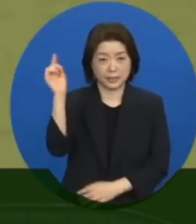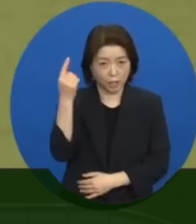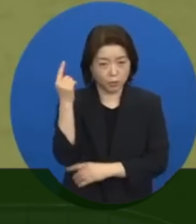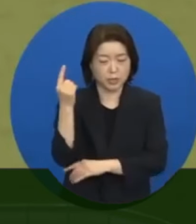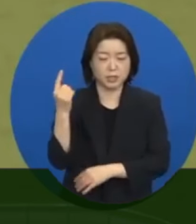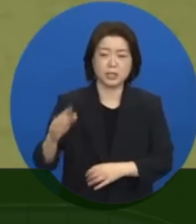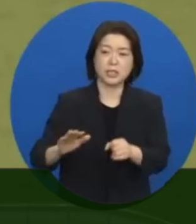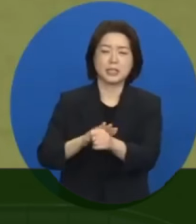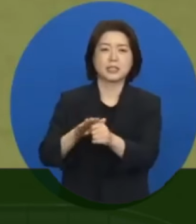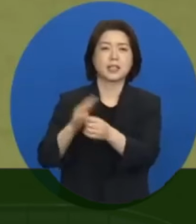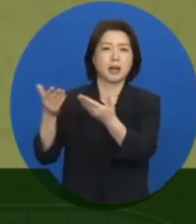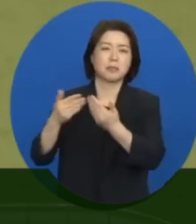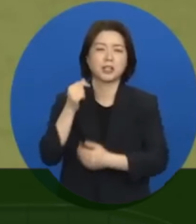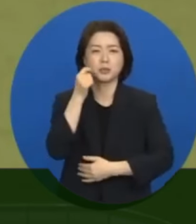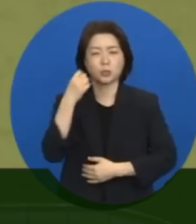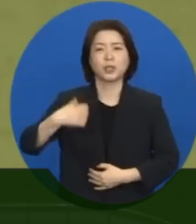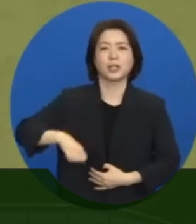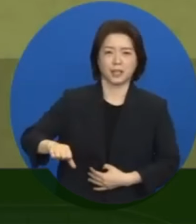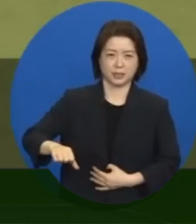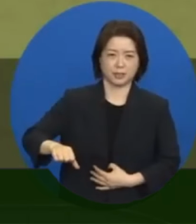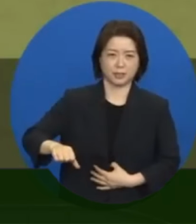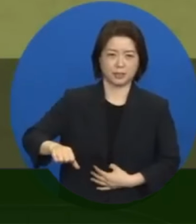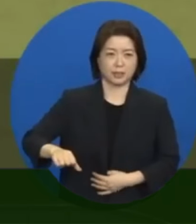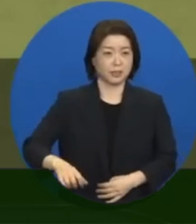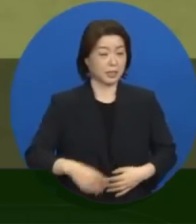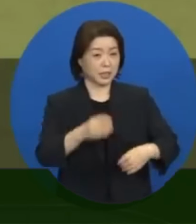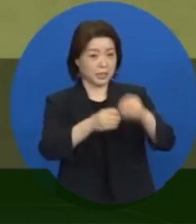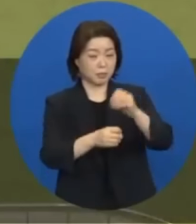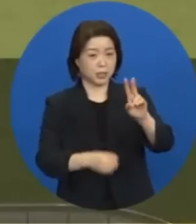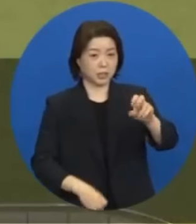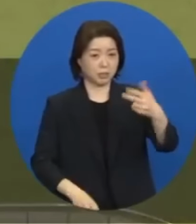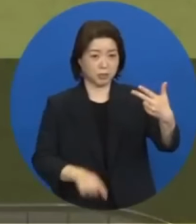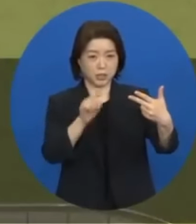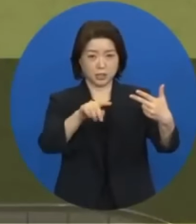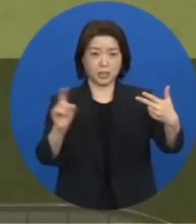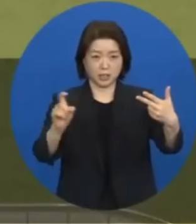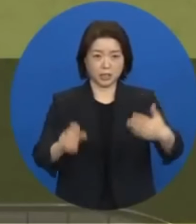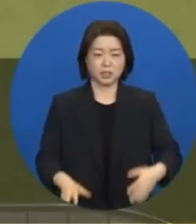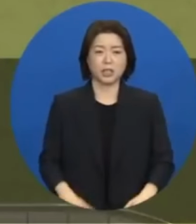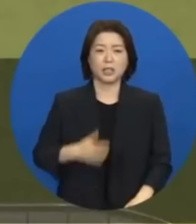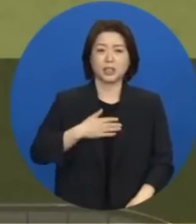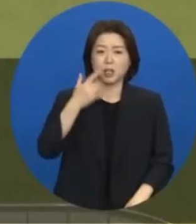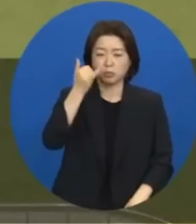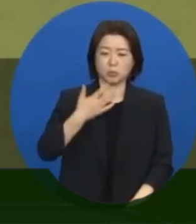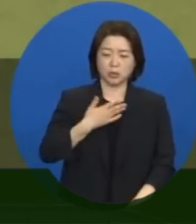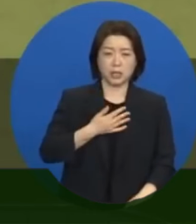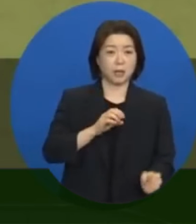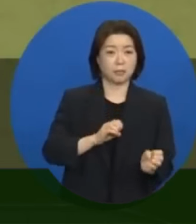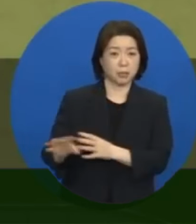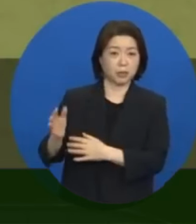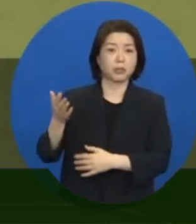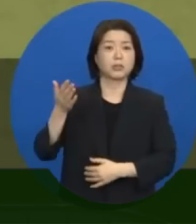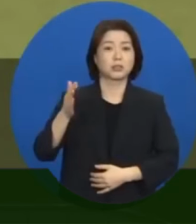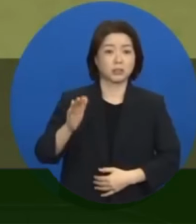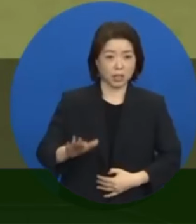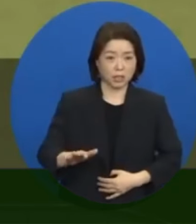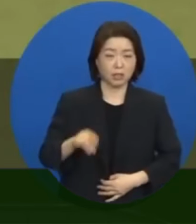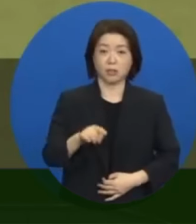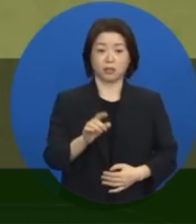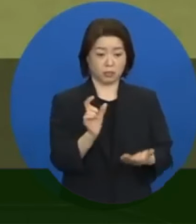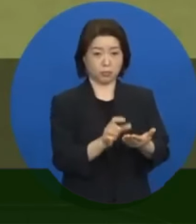못했습니다 시편 27편 뭐라고 하냐면 참 가슴 아픈 내용이에요 내 부모는 나를 버렸으나 버렸대요